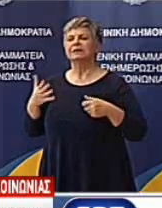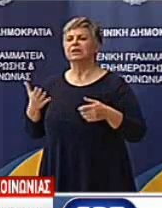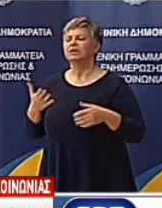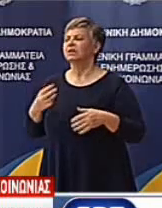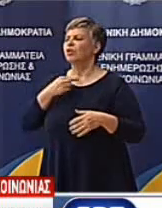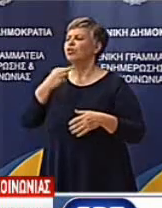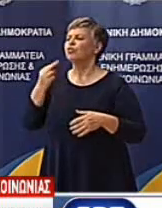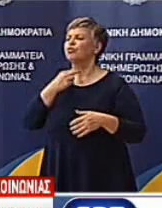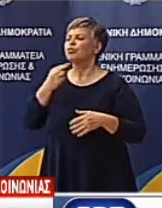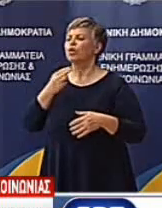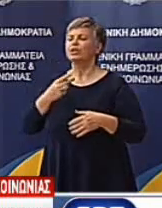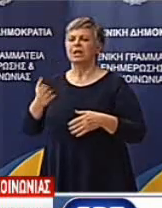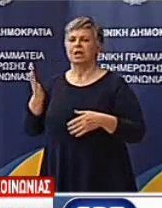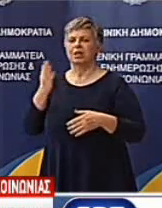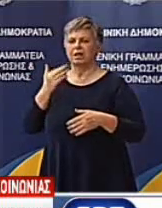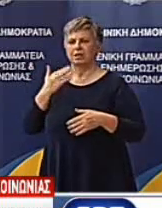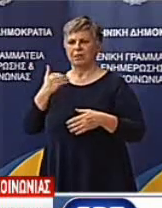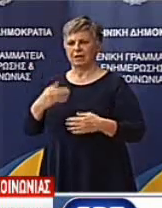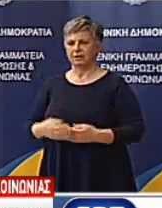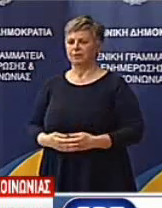Κουμπάκι δεν το πάτησα, εγώ δεν έχω κουμπάκια.